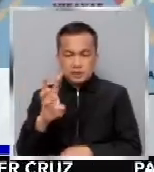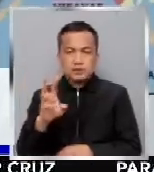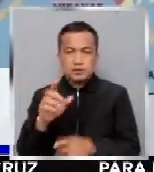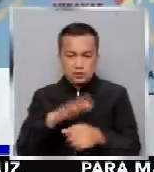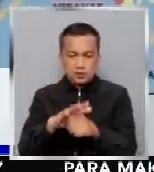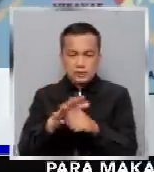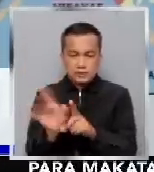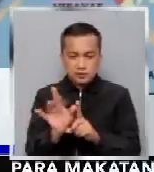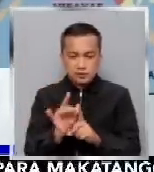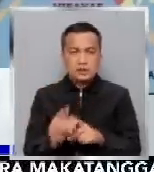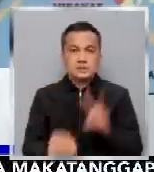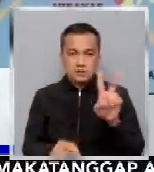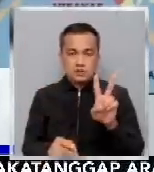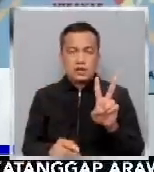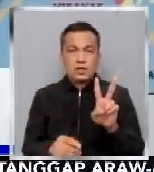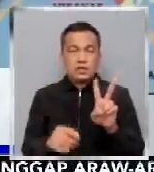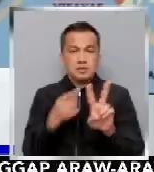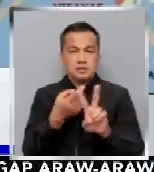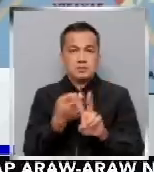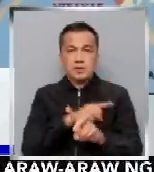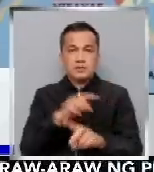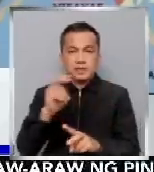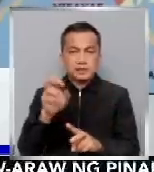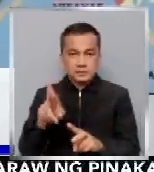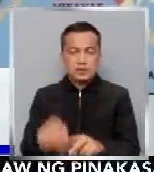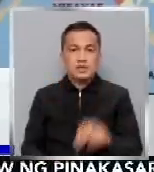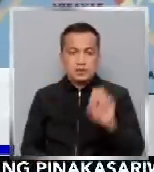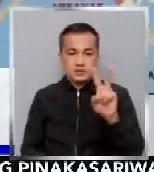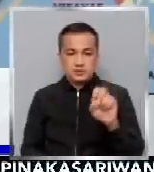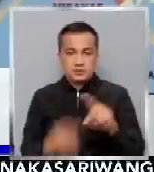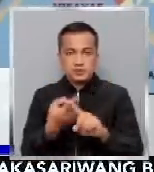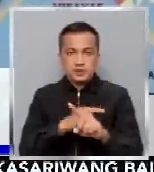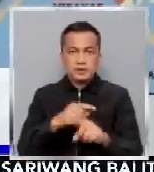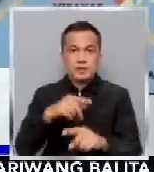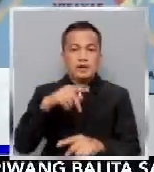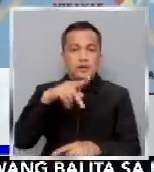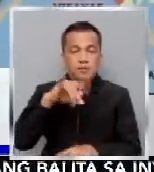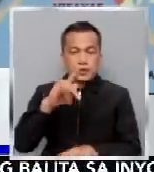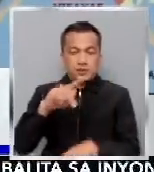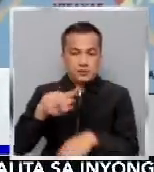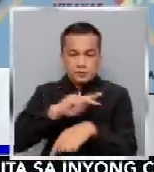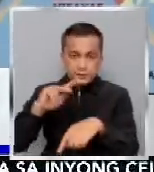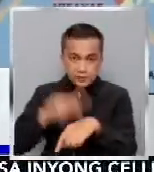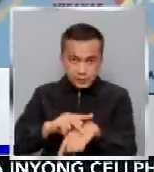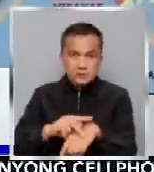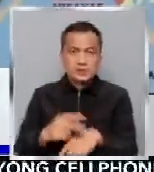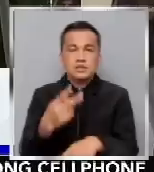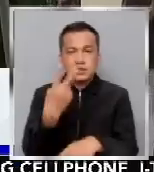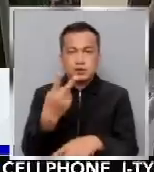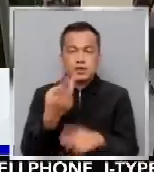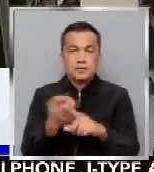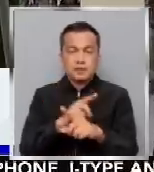2 dito sa 16 ay mula sa NCR, 12 mula sa Puerto Princesa at 2 mula sa Western Visayas